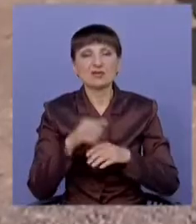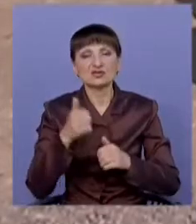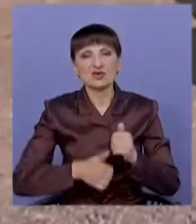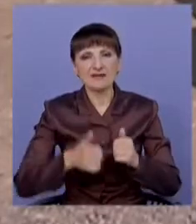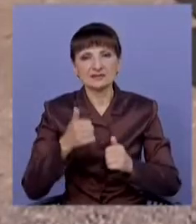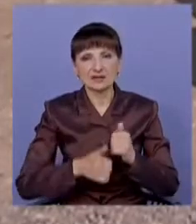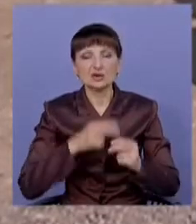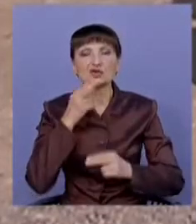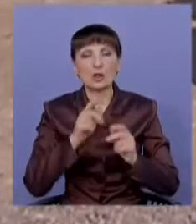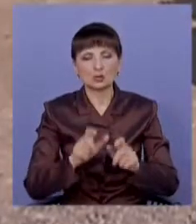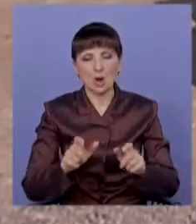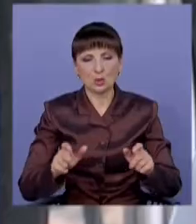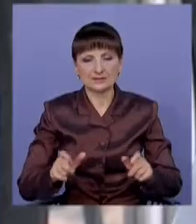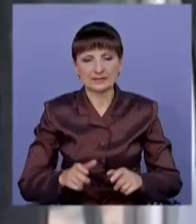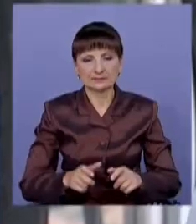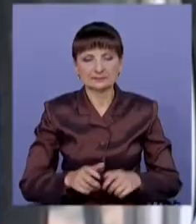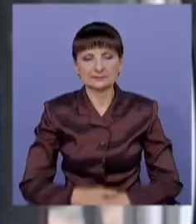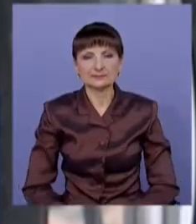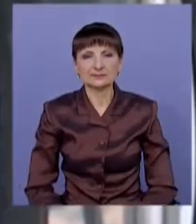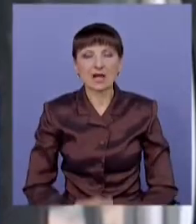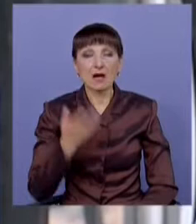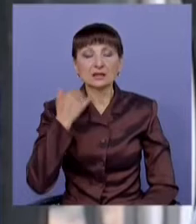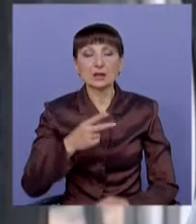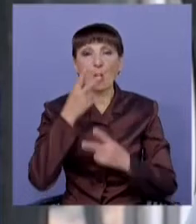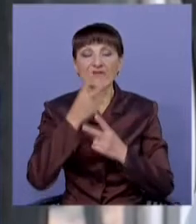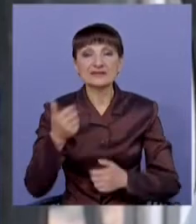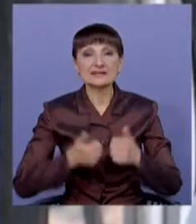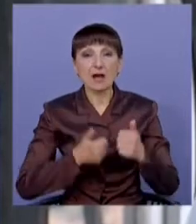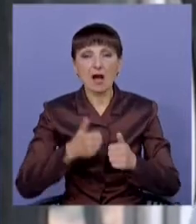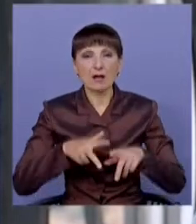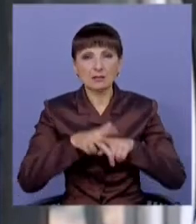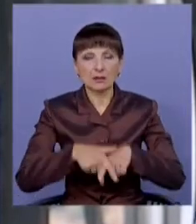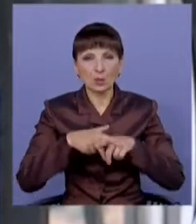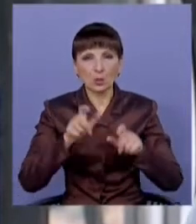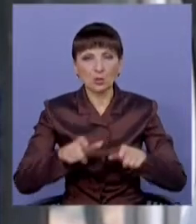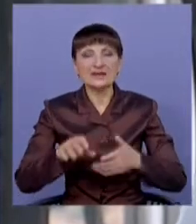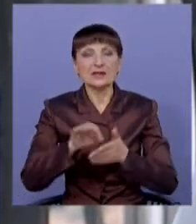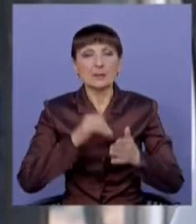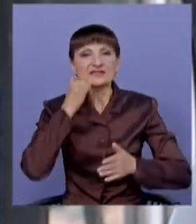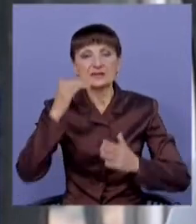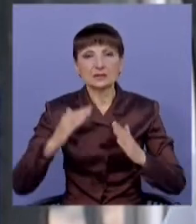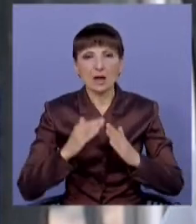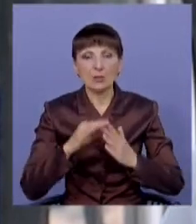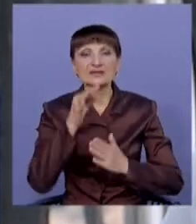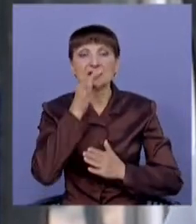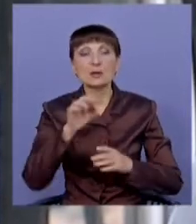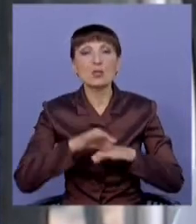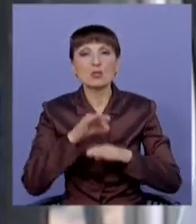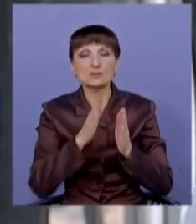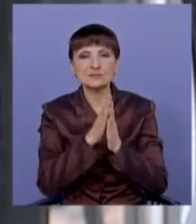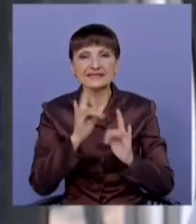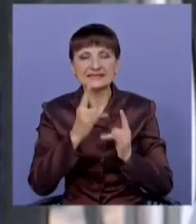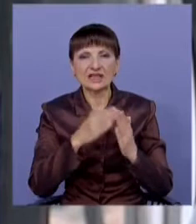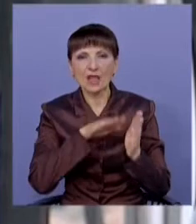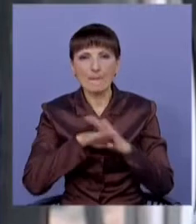частенько, жалуются местные жители. Когда я увидела скачущих на лошадях людей, сразу позвонила домой и сказала мужу, чтобы он завел